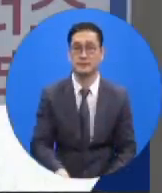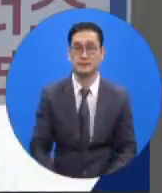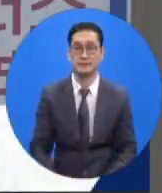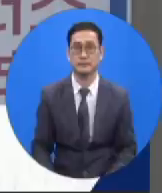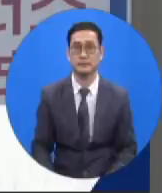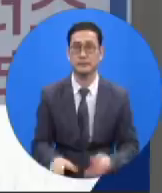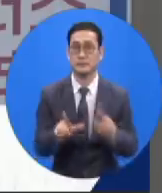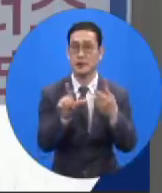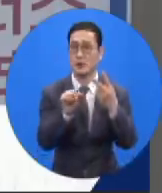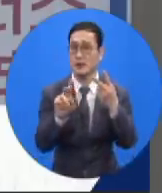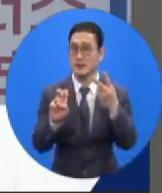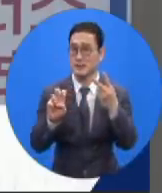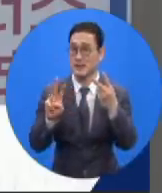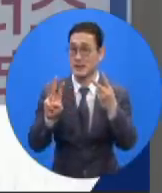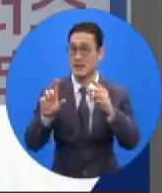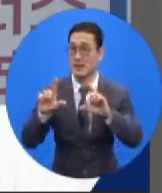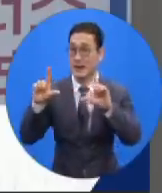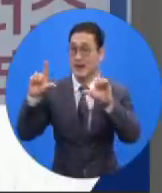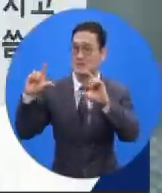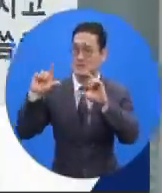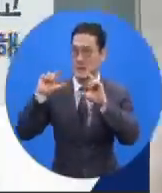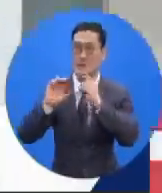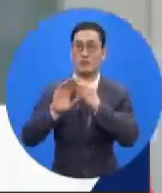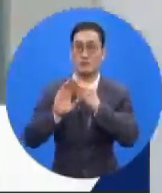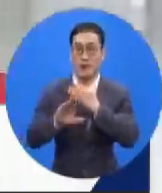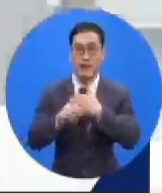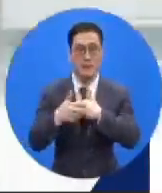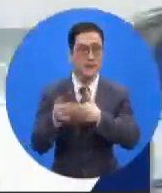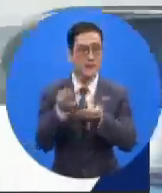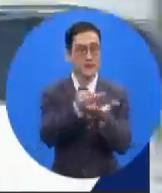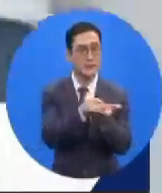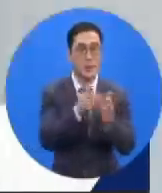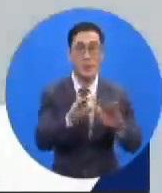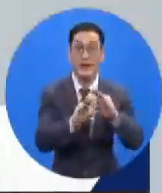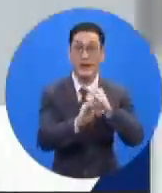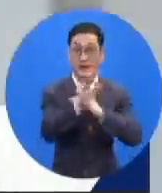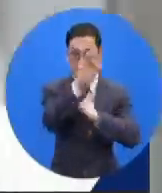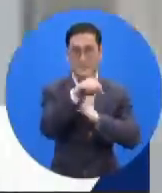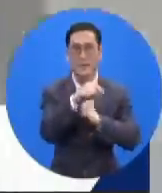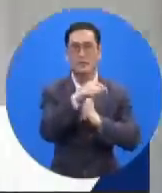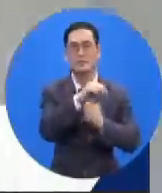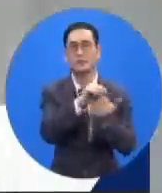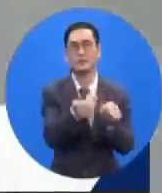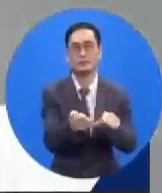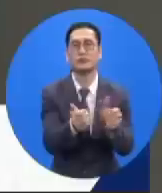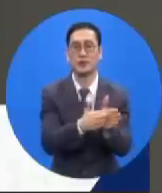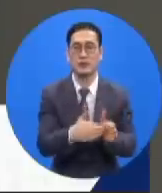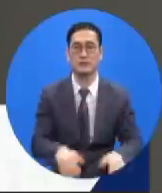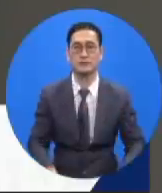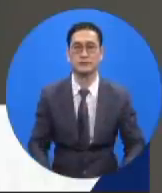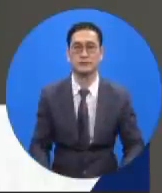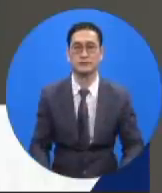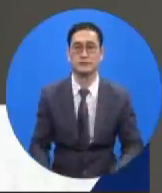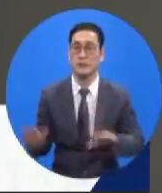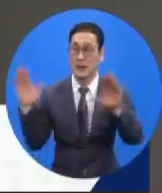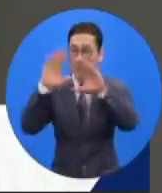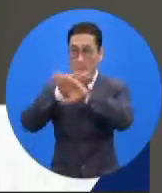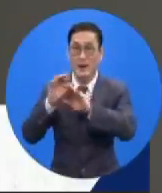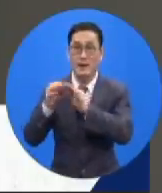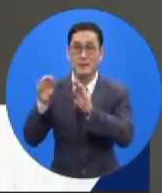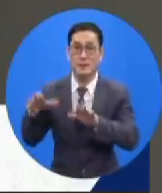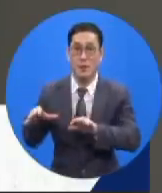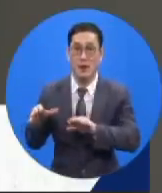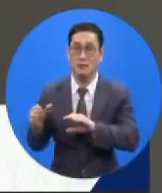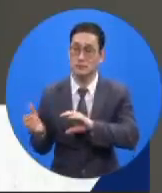확진 판정을 받은 뒤 7구 경북대병원에 입원해 있다 오늘 오전 숨졌습니다. 밤사이 추가 확진자도 크게